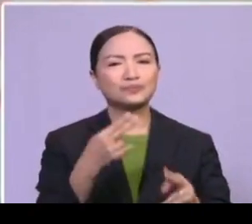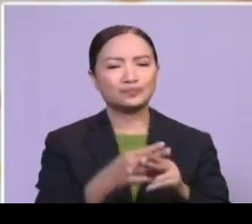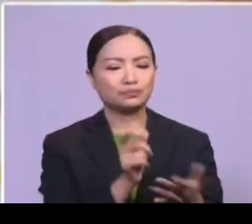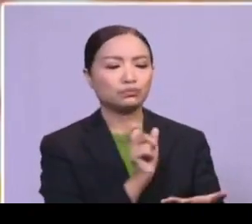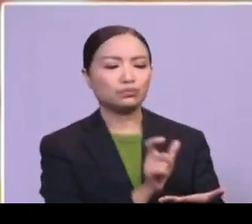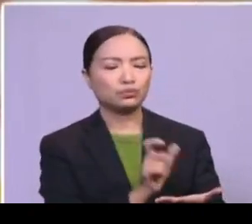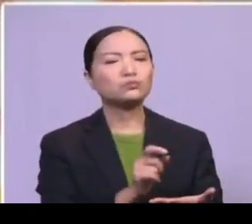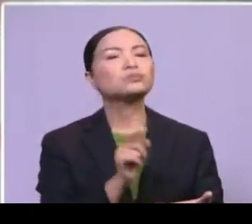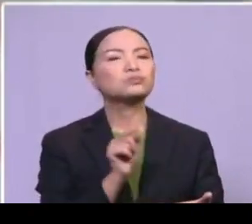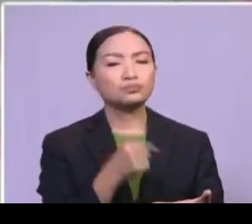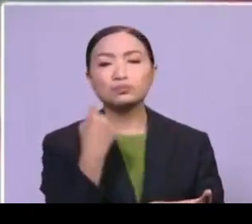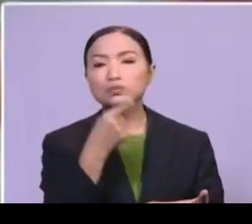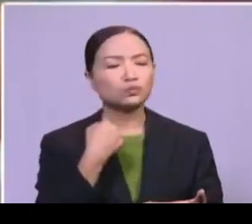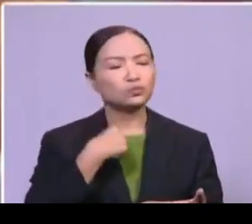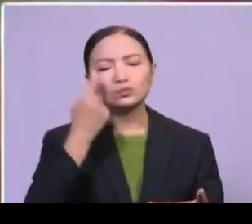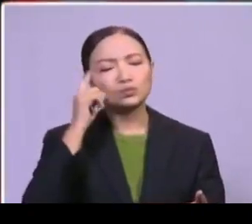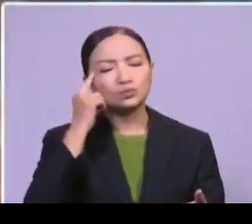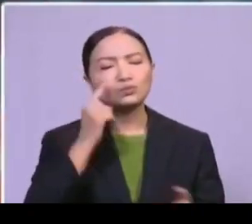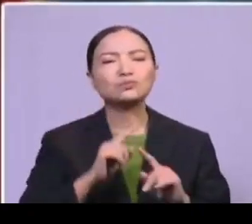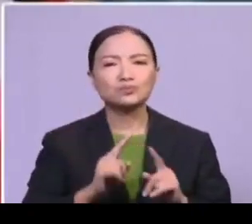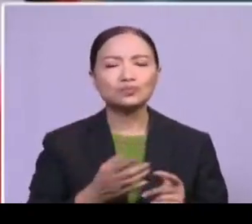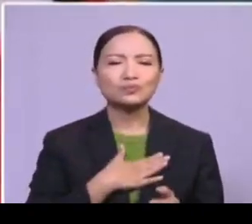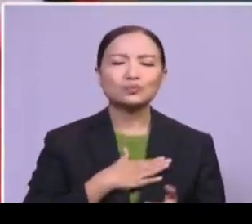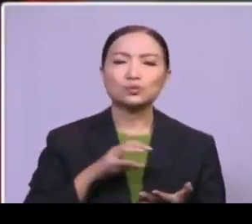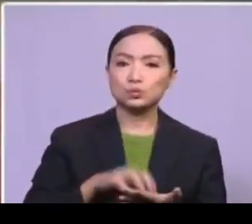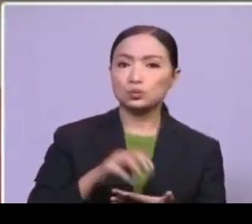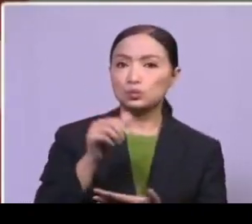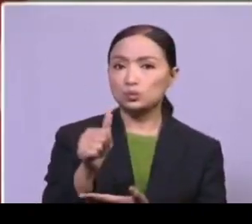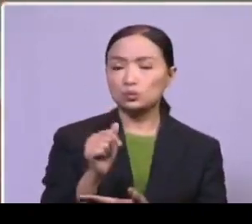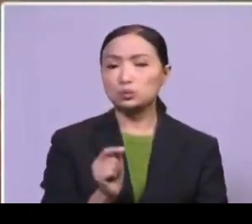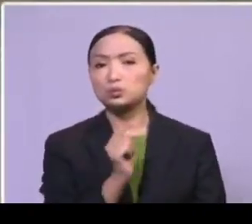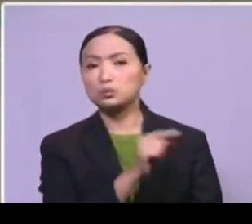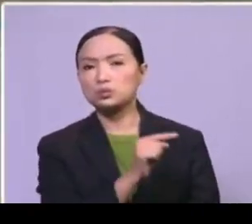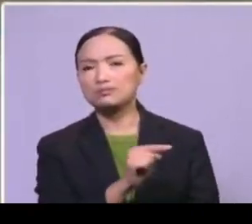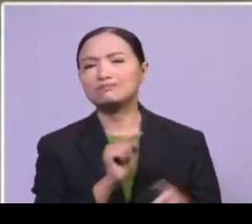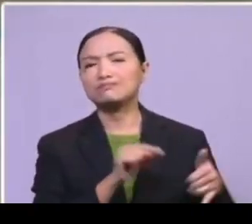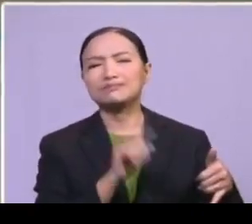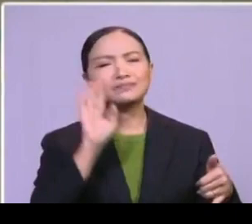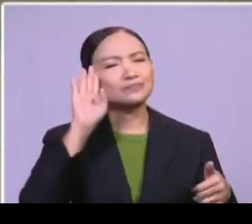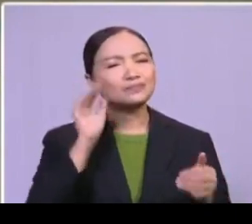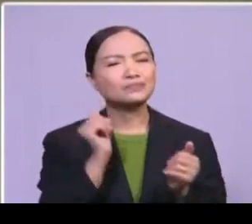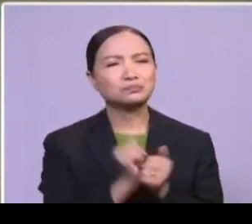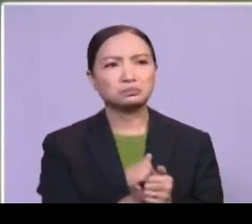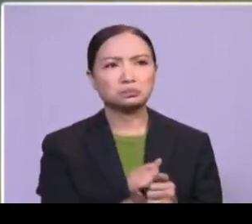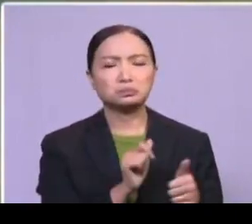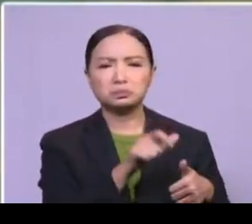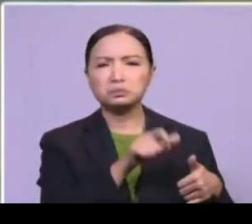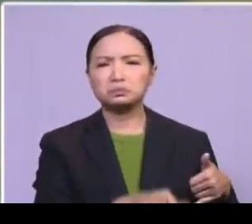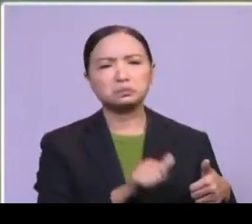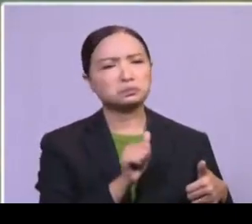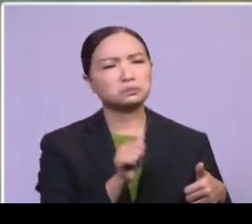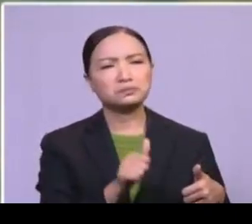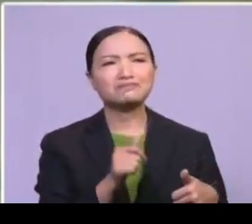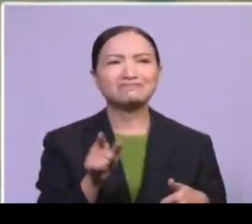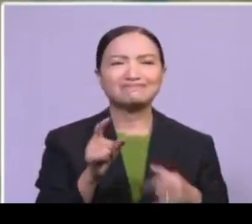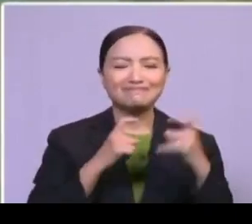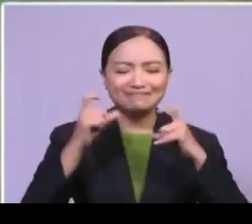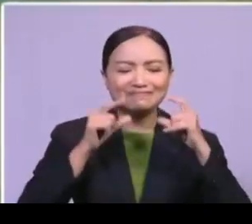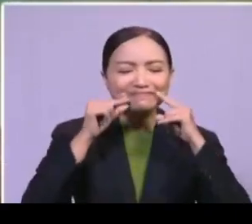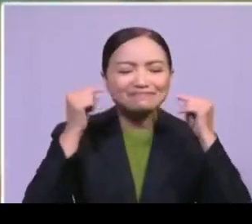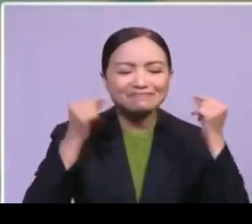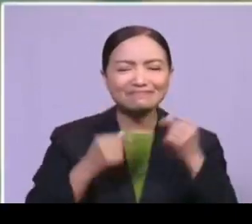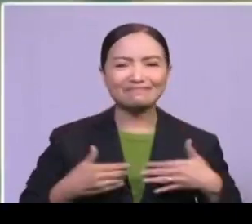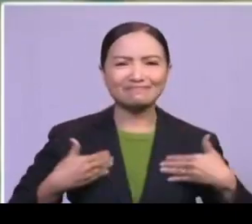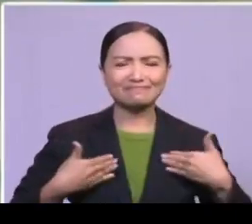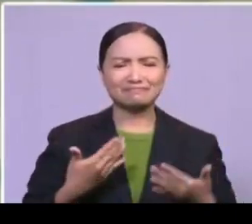ไม่รู้ว่าชื่อคนนี้เป็นใครแต่ก็ยังถือว่าโชคดีที่ปลายทางเนี่ยเป็นตำรวจแล้วเป็นตำรวจน้ำดีเนี่ยดูสีหน้าคือดีใจม